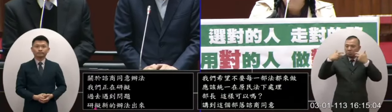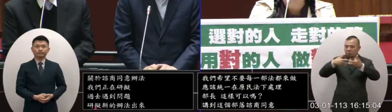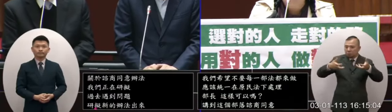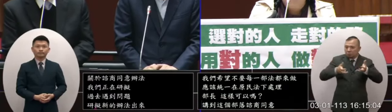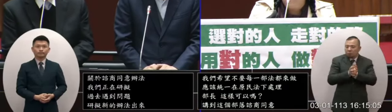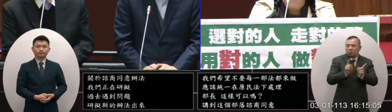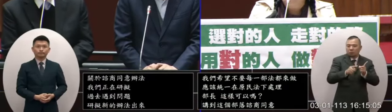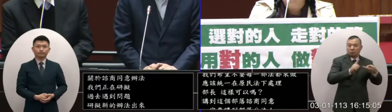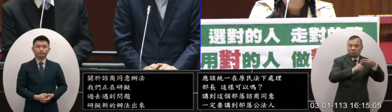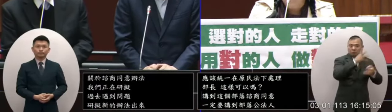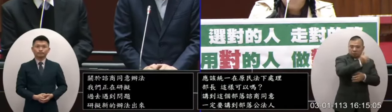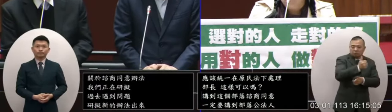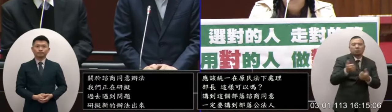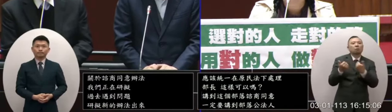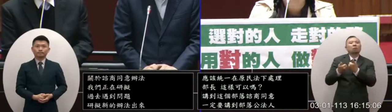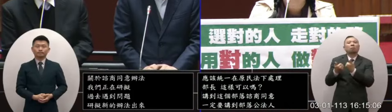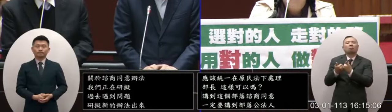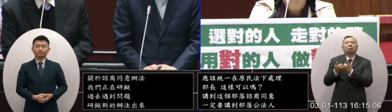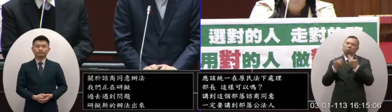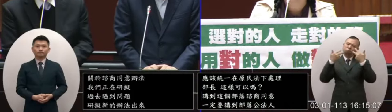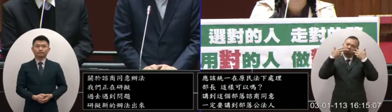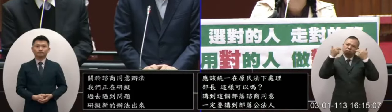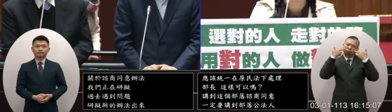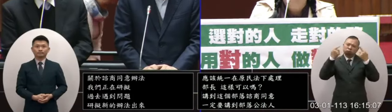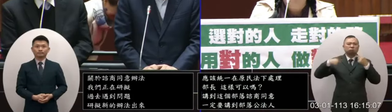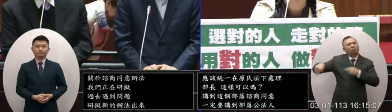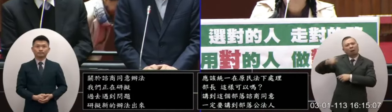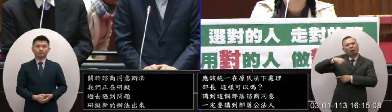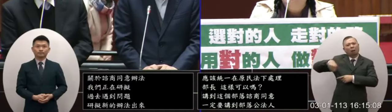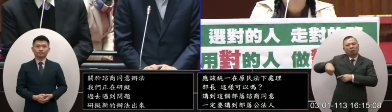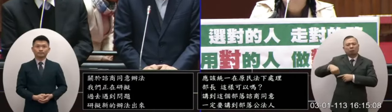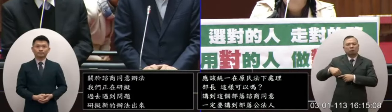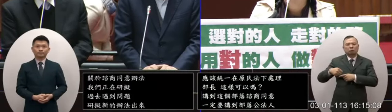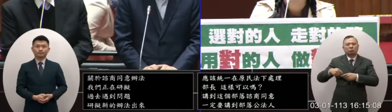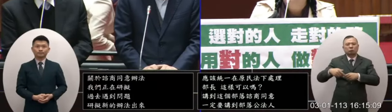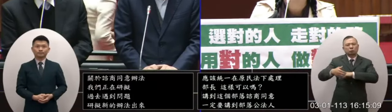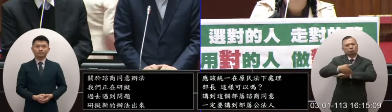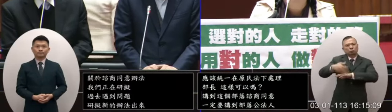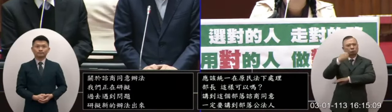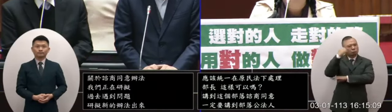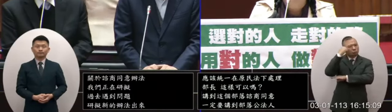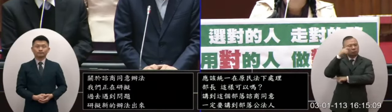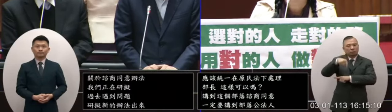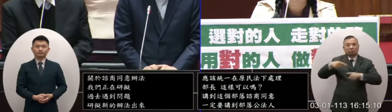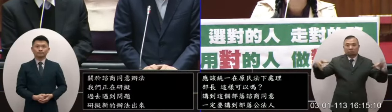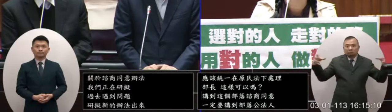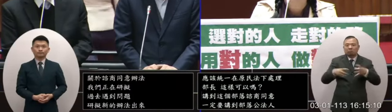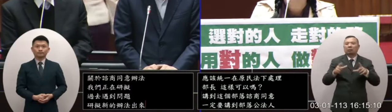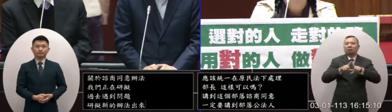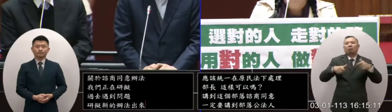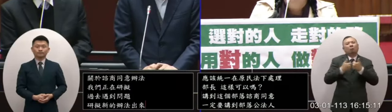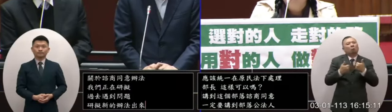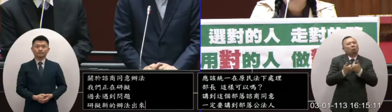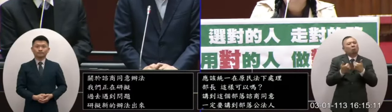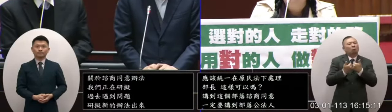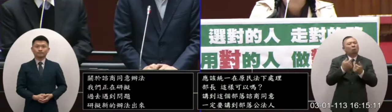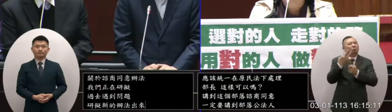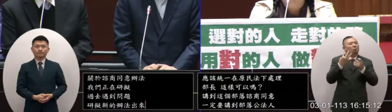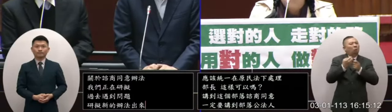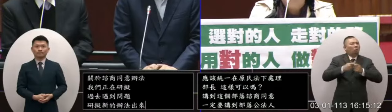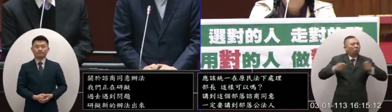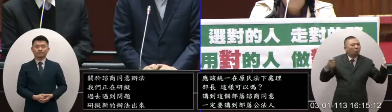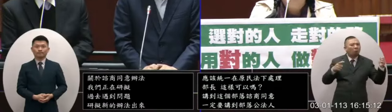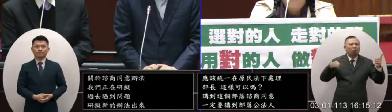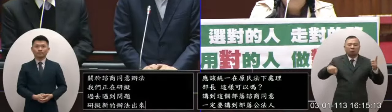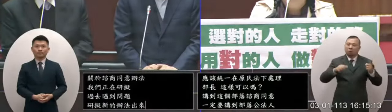但是原住民哈、哦、已经很多年十几年都没有开过村民大会，都是开部落会议。那这就有趣了，部落会议